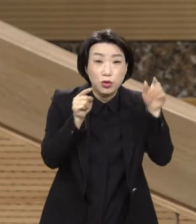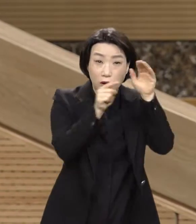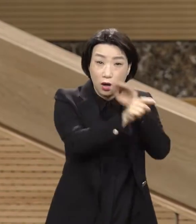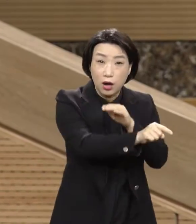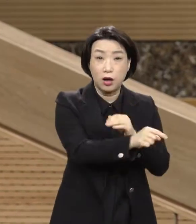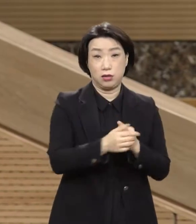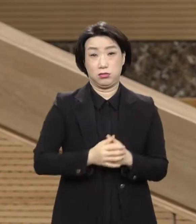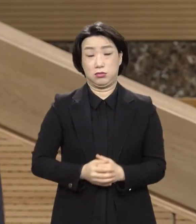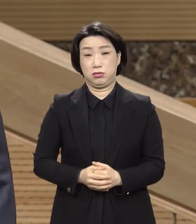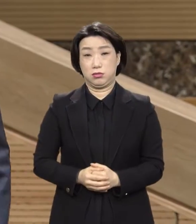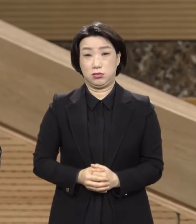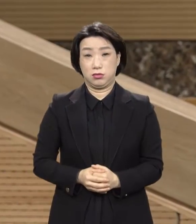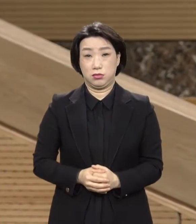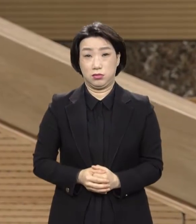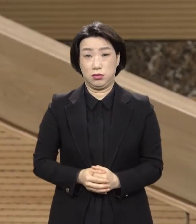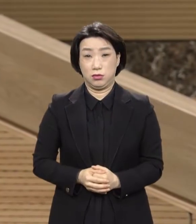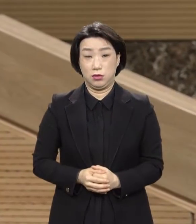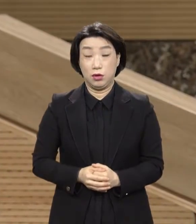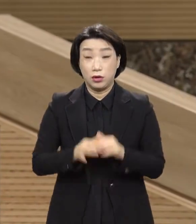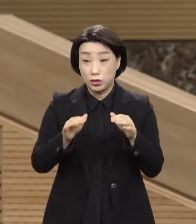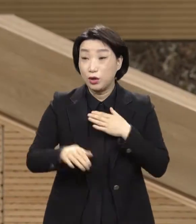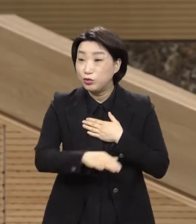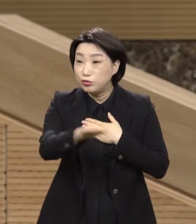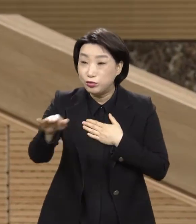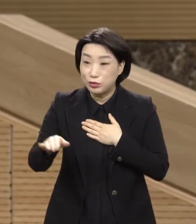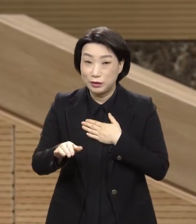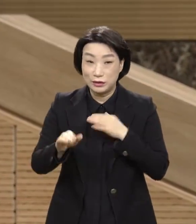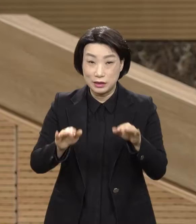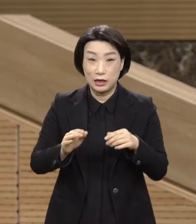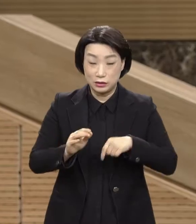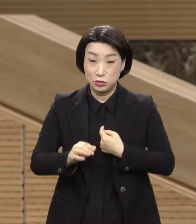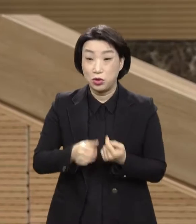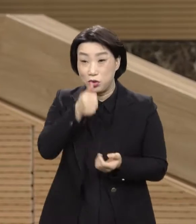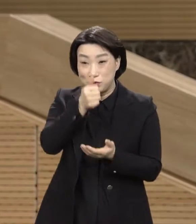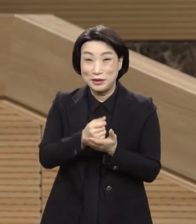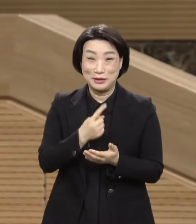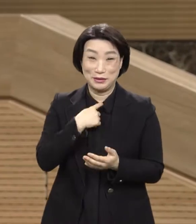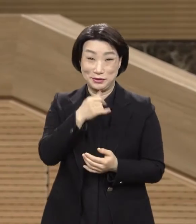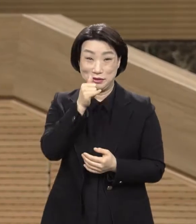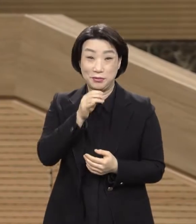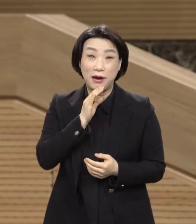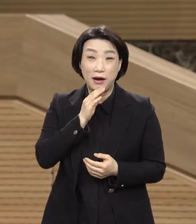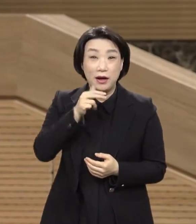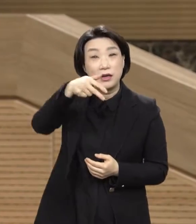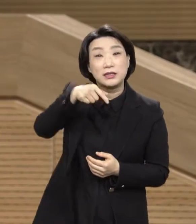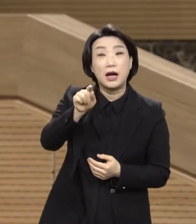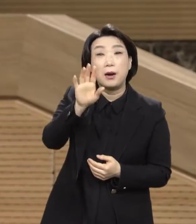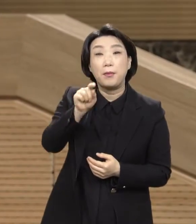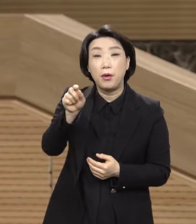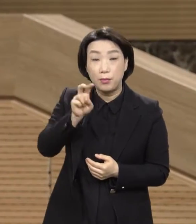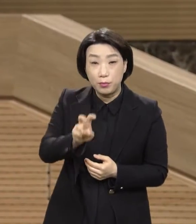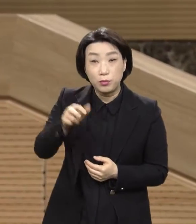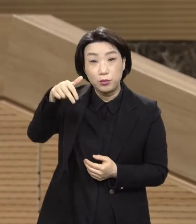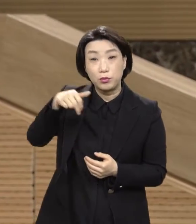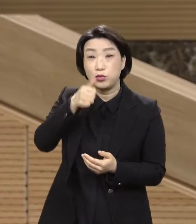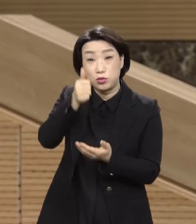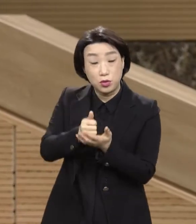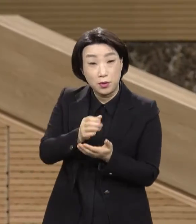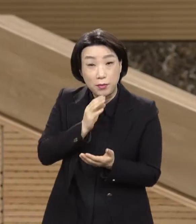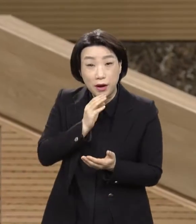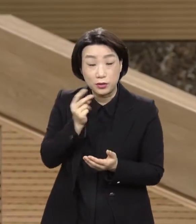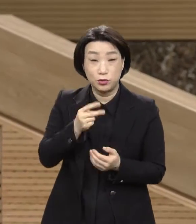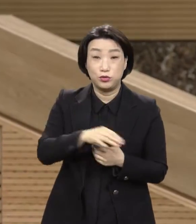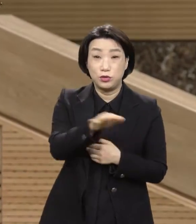가야 하는데 우리는 스스로 범죄한 자범죄와